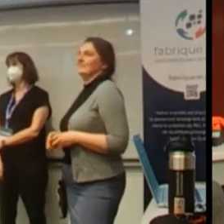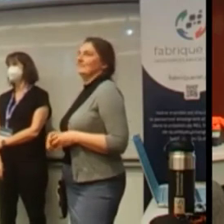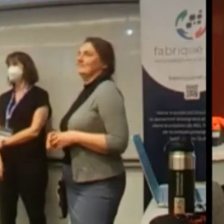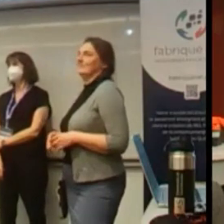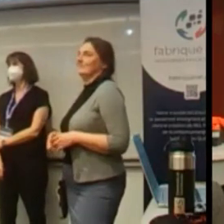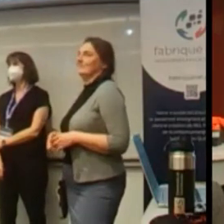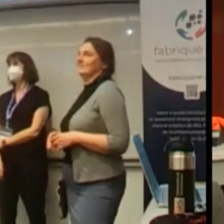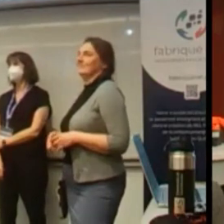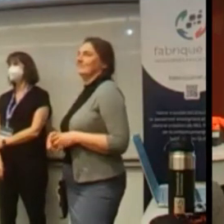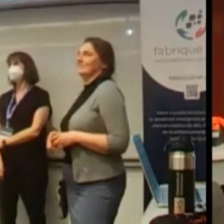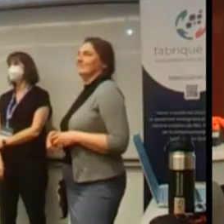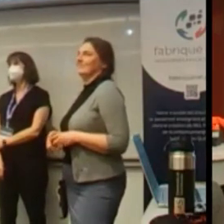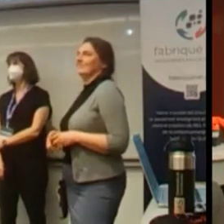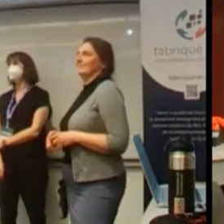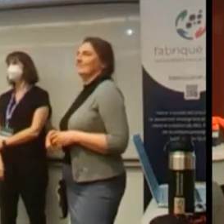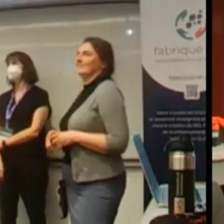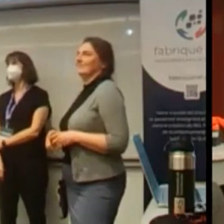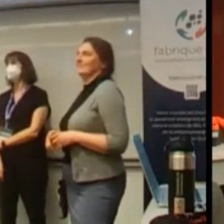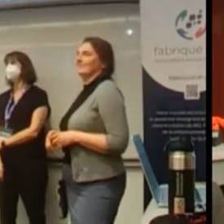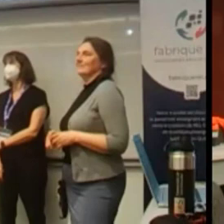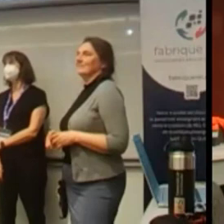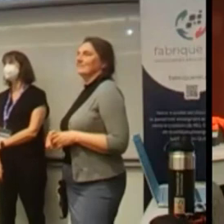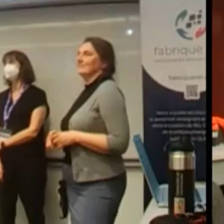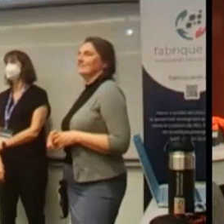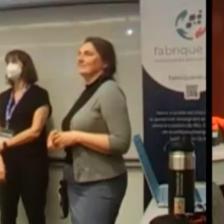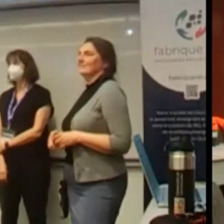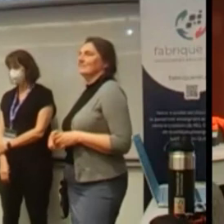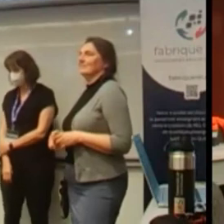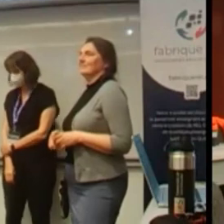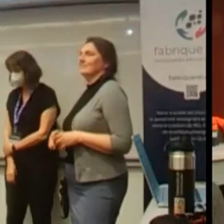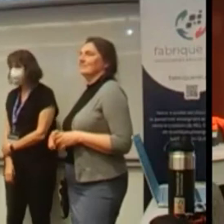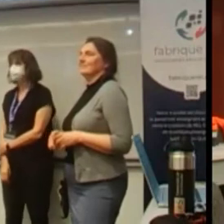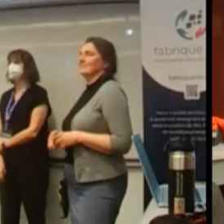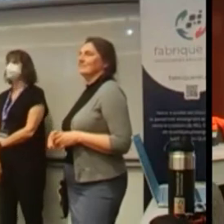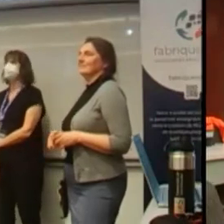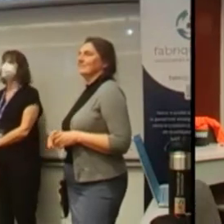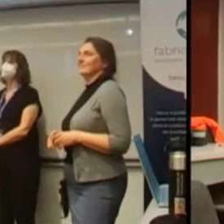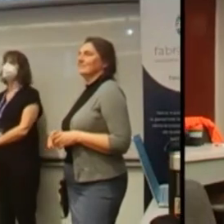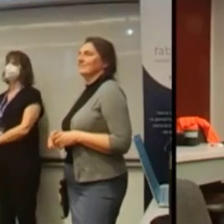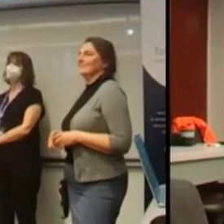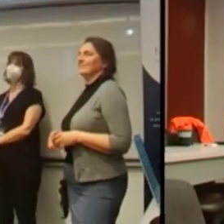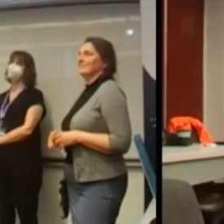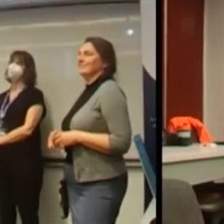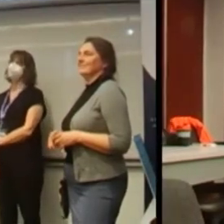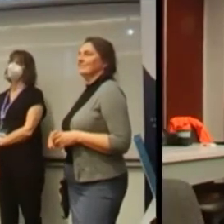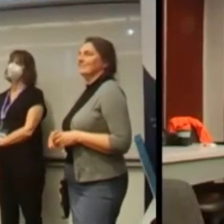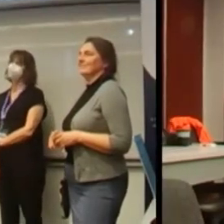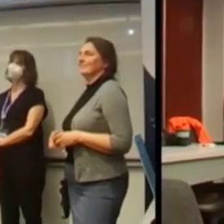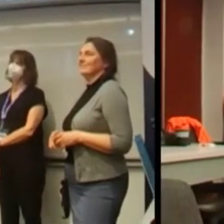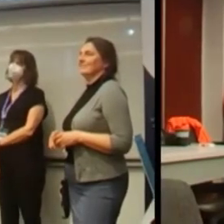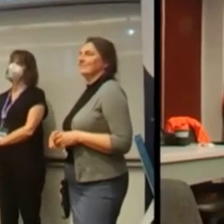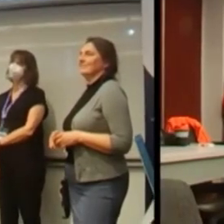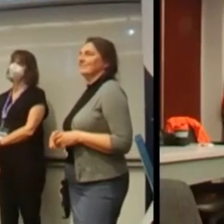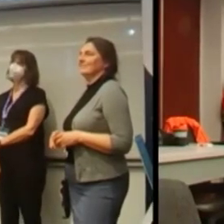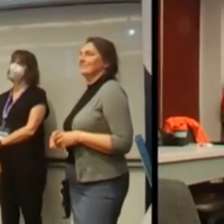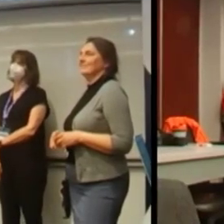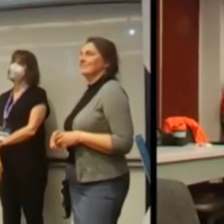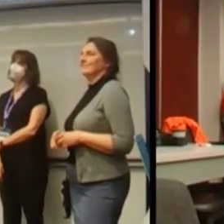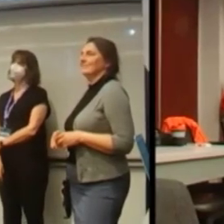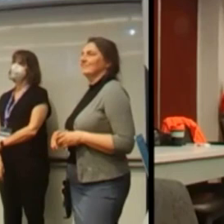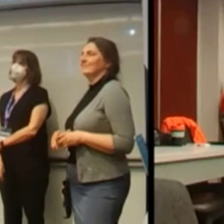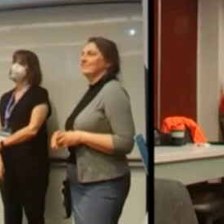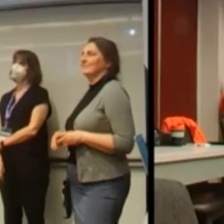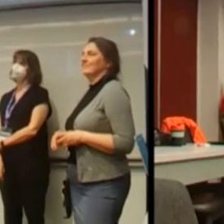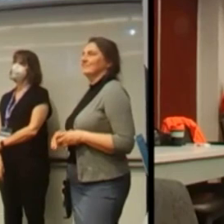Je ne peux pas tirer la question, mais effectivement, c'est quand même fondamental pour les règles parce que oui. On veut récupérer ce possible. Tout l'enjeu, on en parlait avec Colin